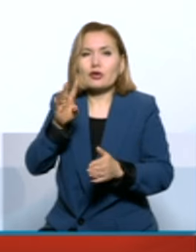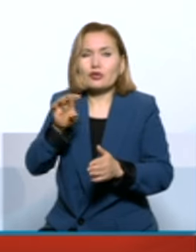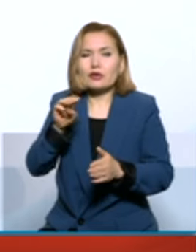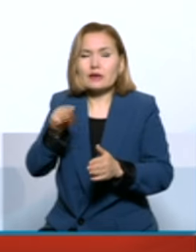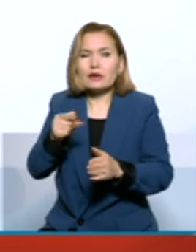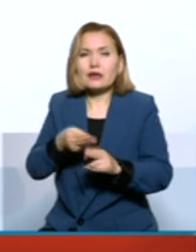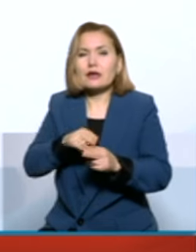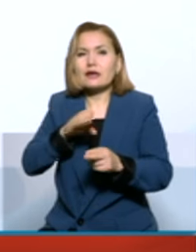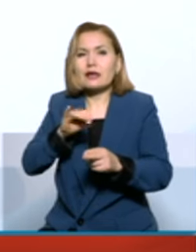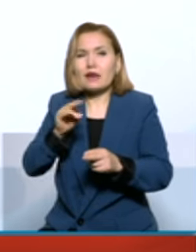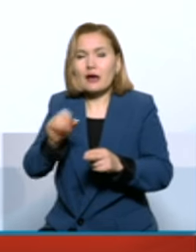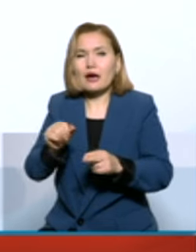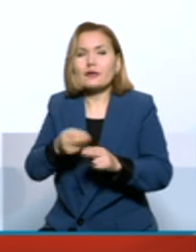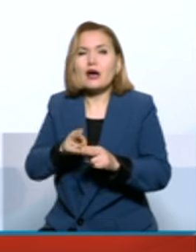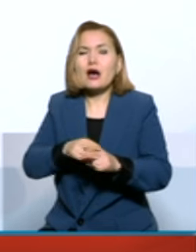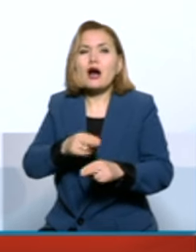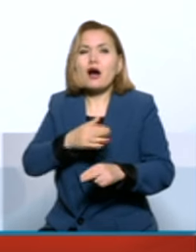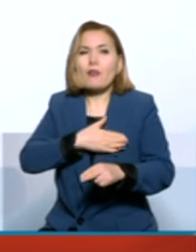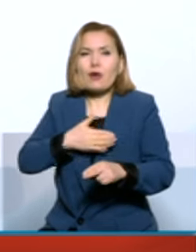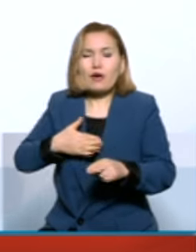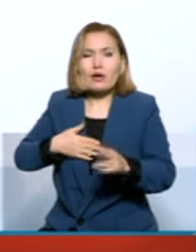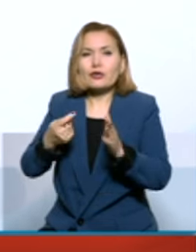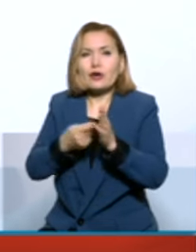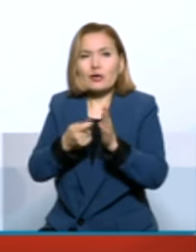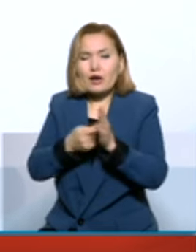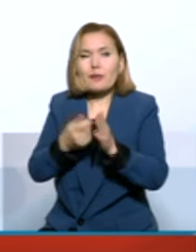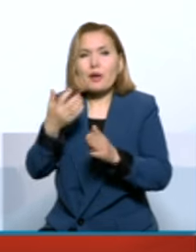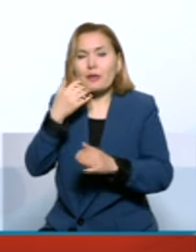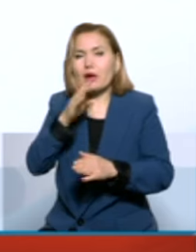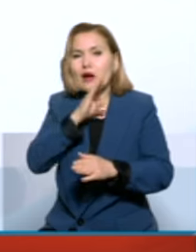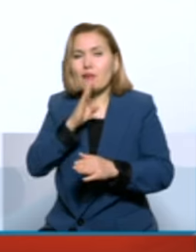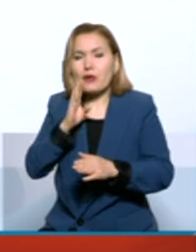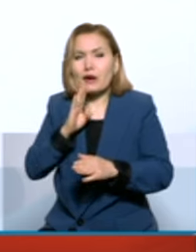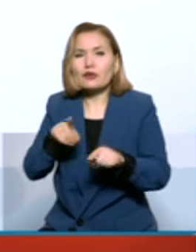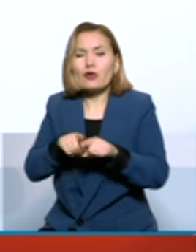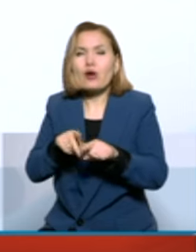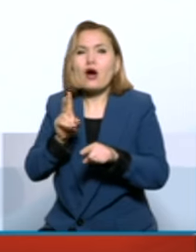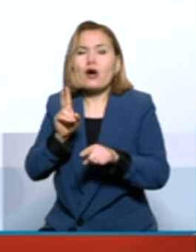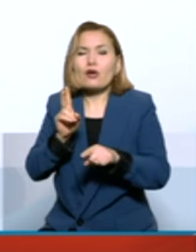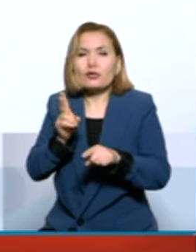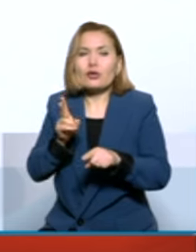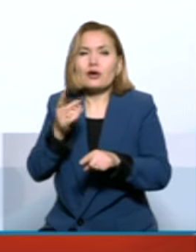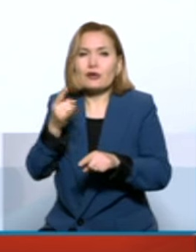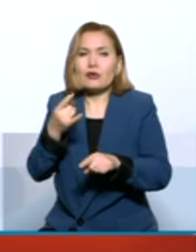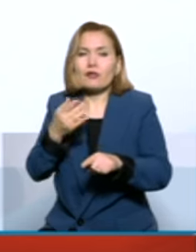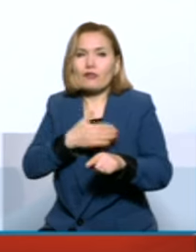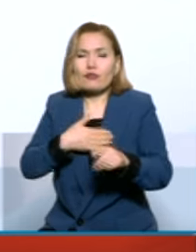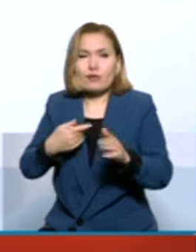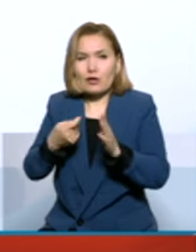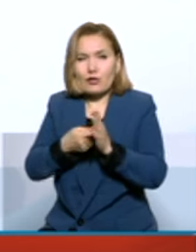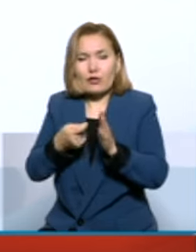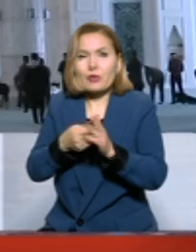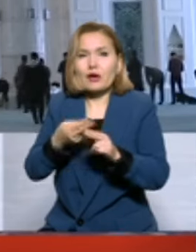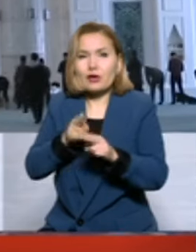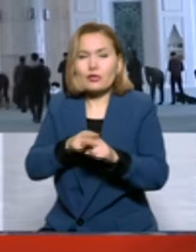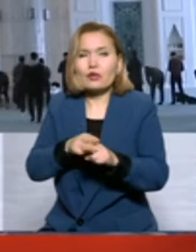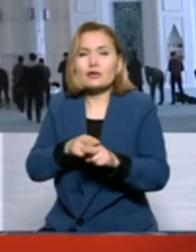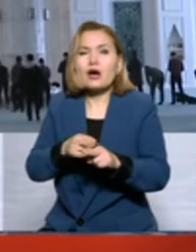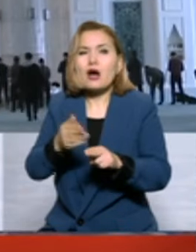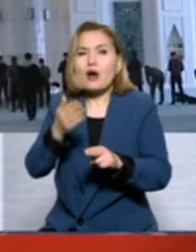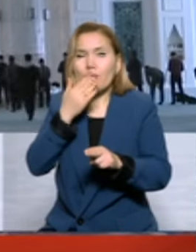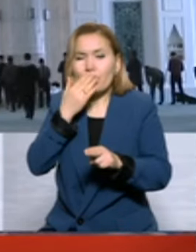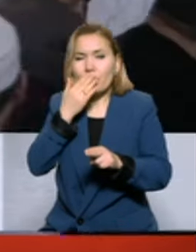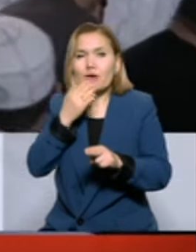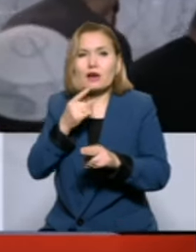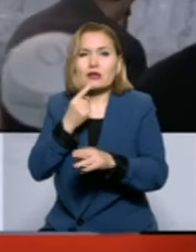Ал жүкті әйелдер, емізулі баласы бар аналар, сапарда жүргендер, сырқаттан қалғандар оразаны кейінге қалдыруға болады. Уақыт